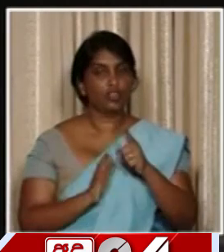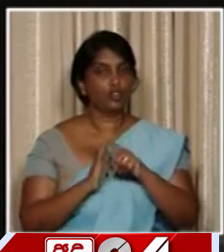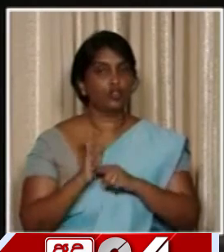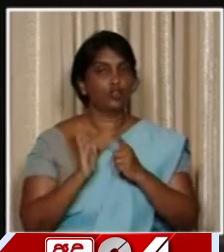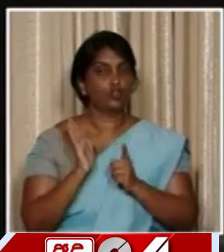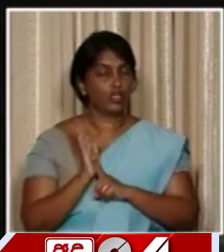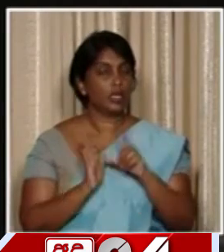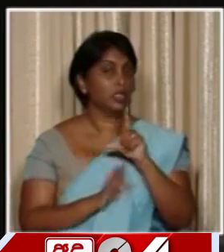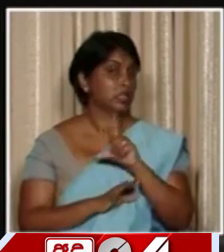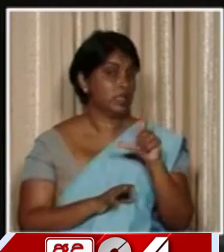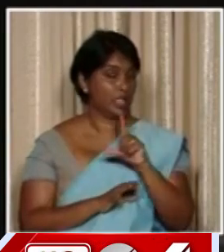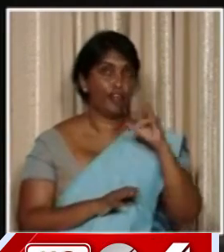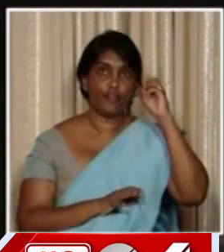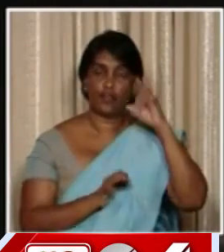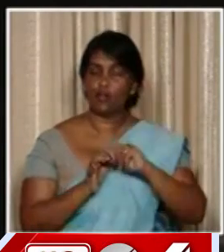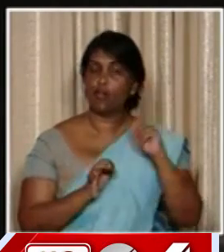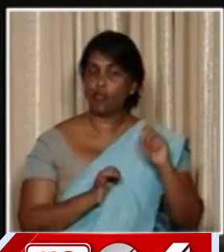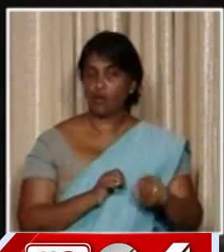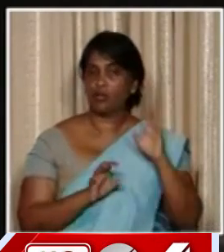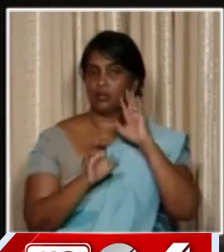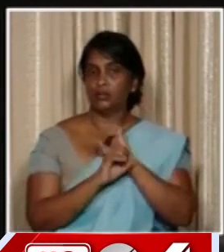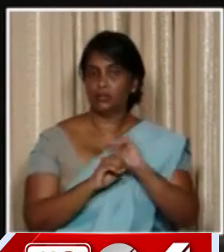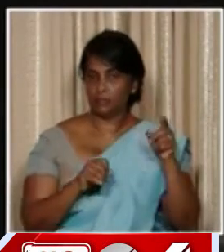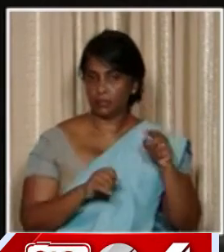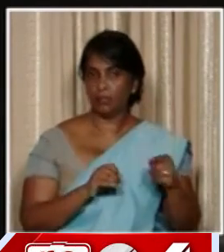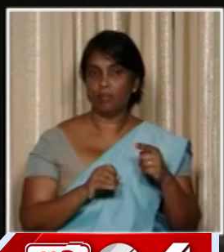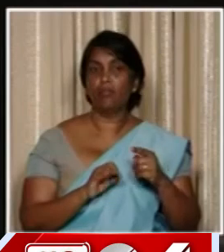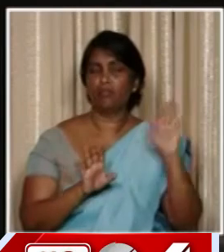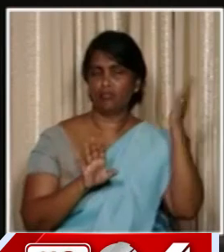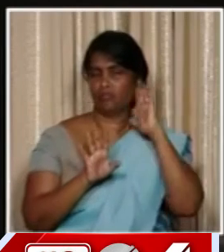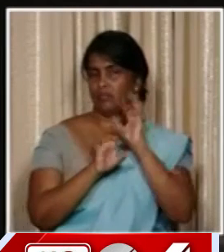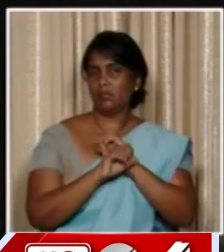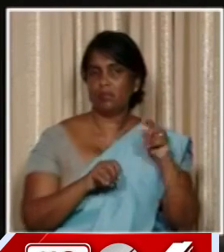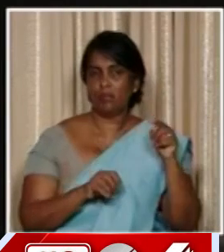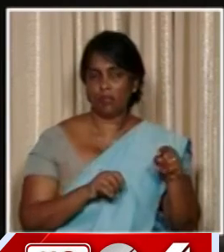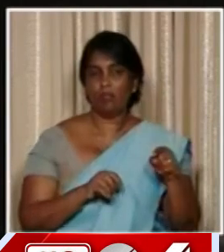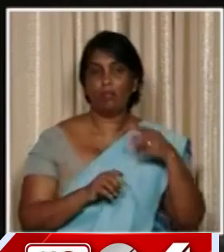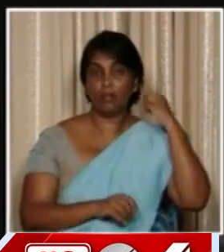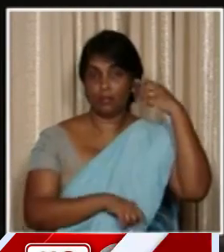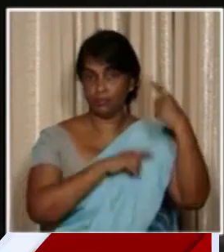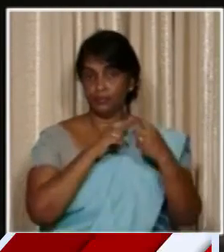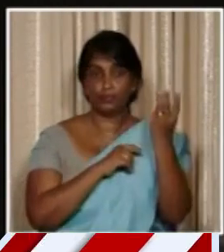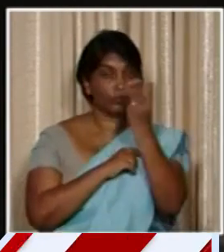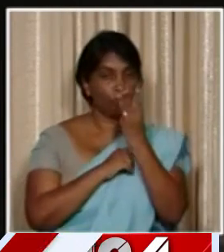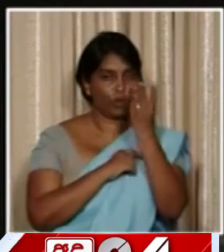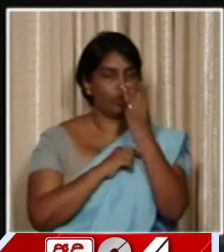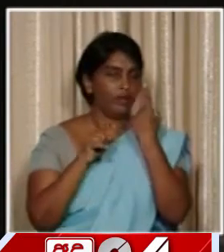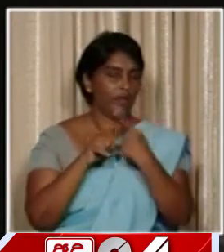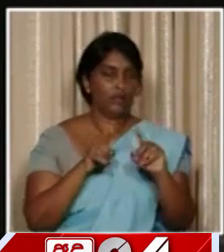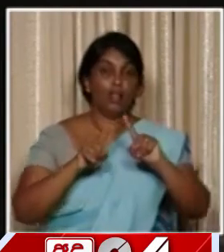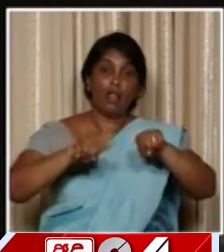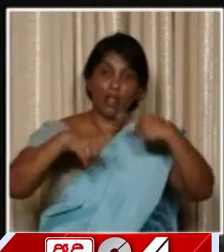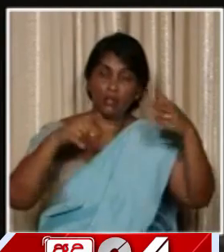මාසේ 17 වෙනිදා විදුලි බල මණ්ඩලය දැන්වීමක් දානවා ප්‍රසිද්ධ දැන්වීමක් දානවා. මේ බලාගාර තුනෙන් පමණක් නෙවෙයි